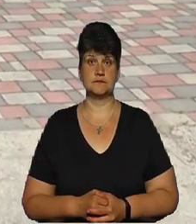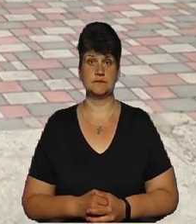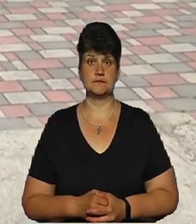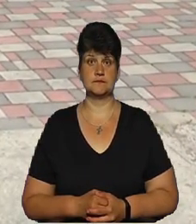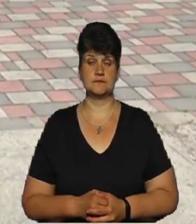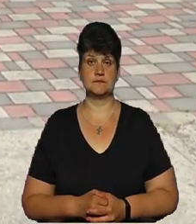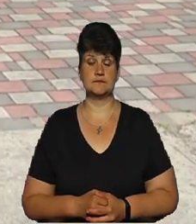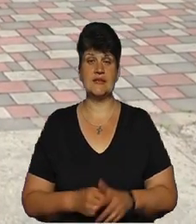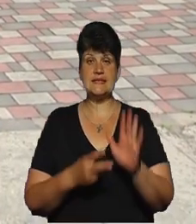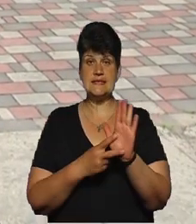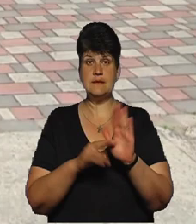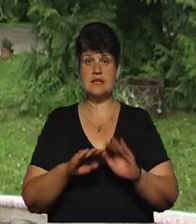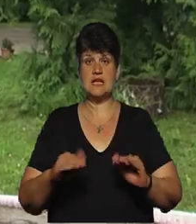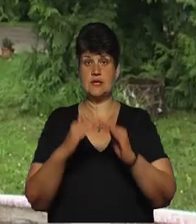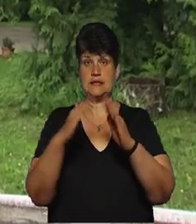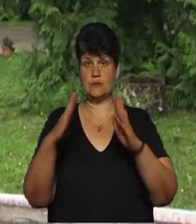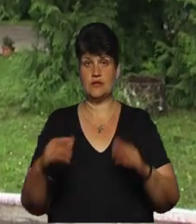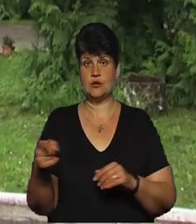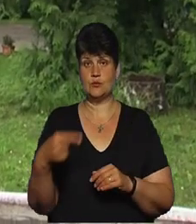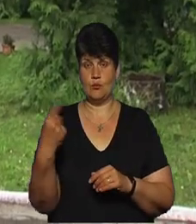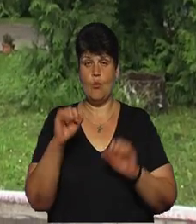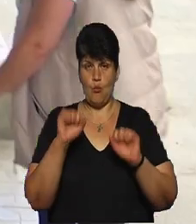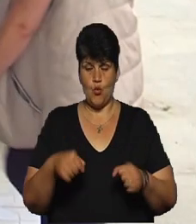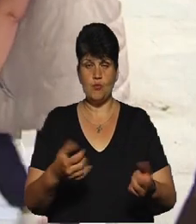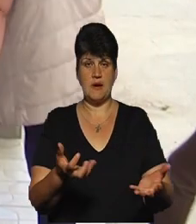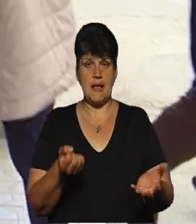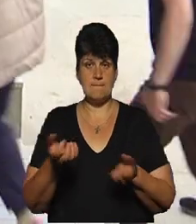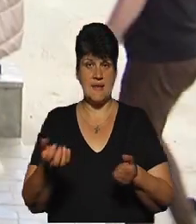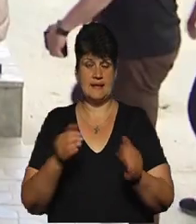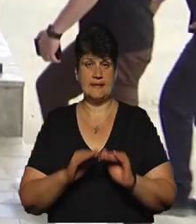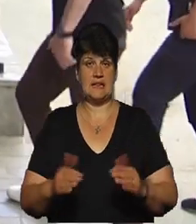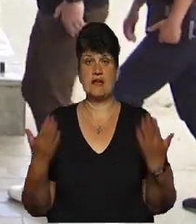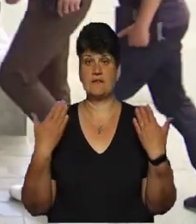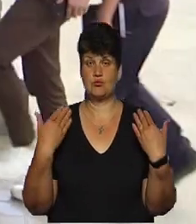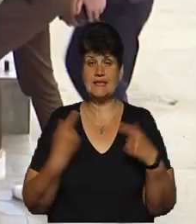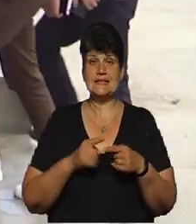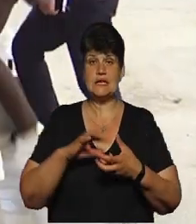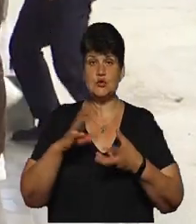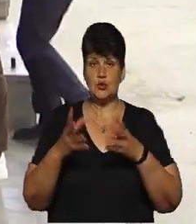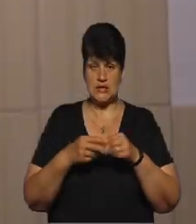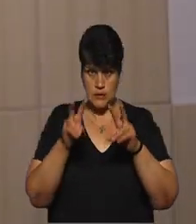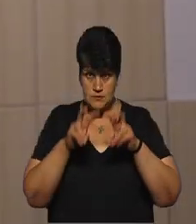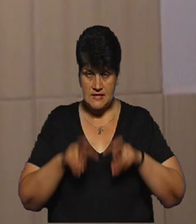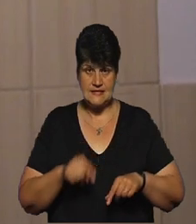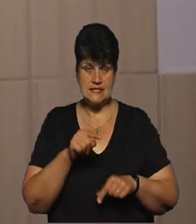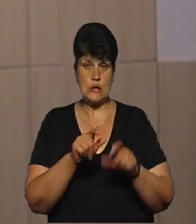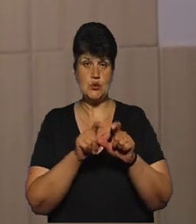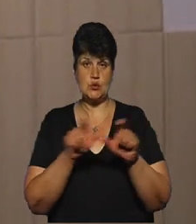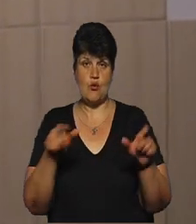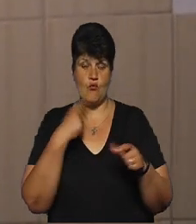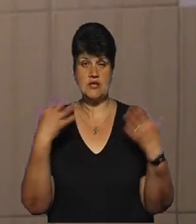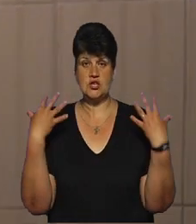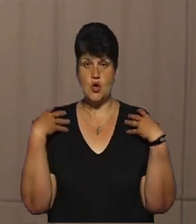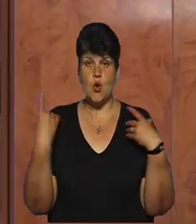7 дитячих таборів на Тернопільщині зможуть приймати дітей на відпочинок. Такі результати обстеження цих установ, каже начальник обласного